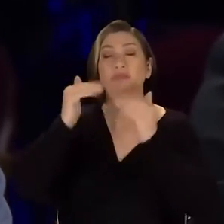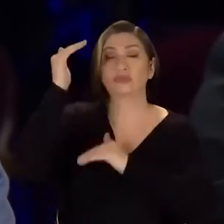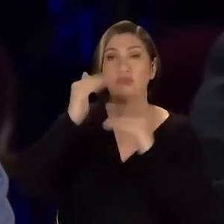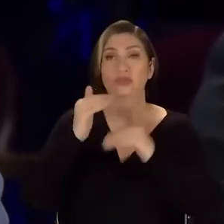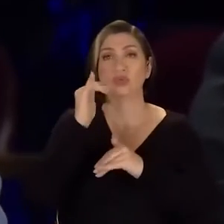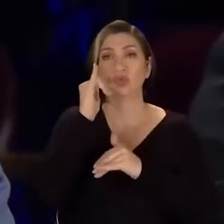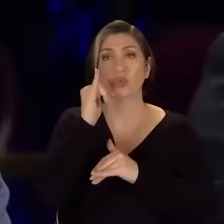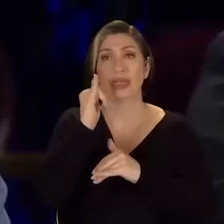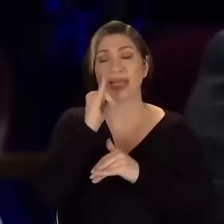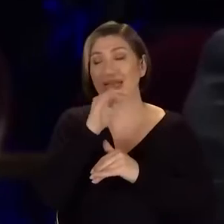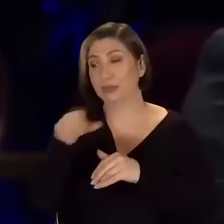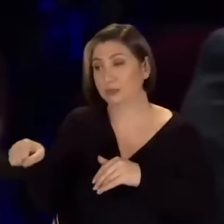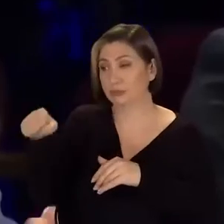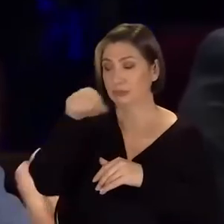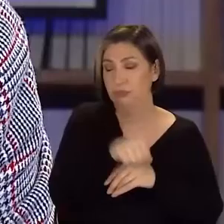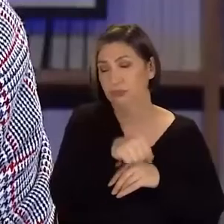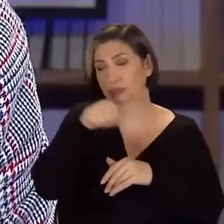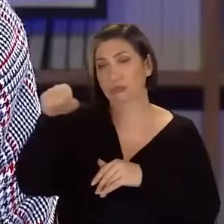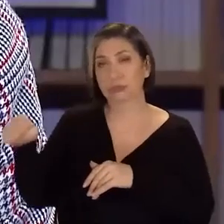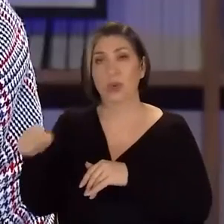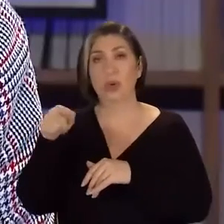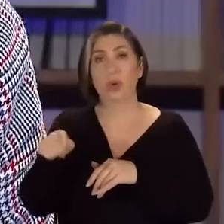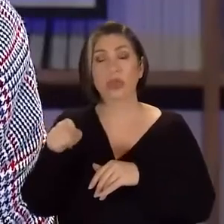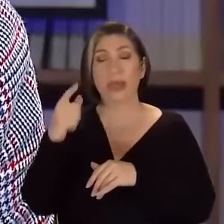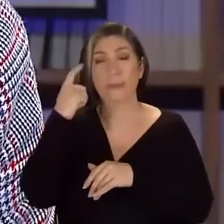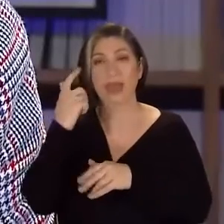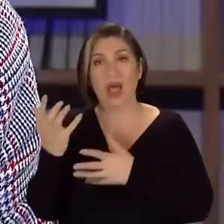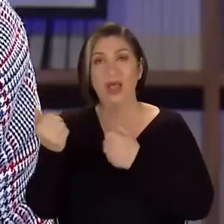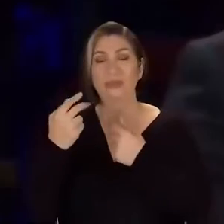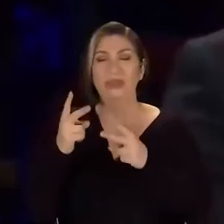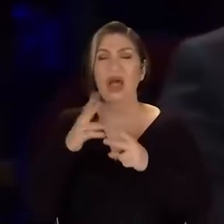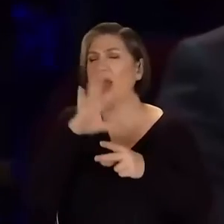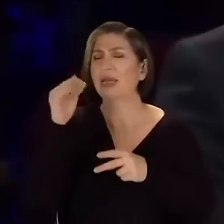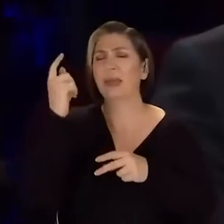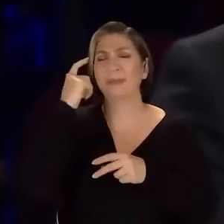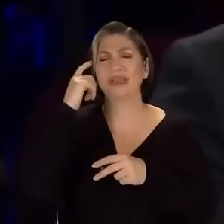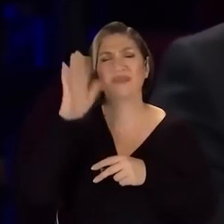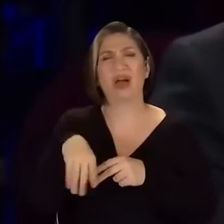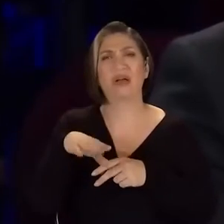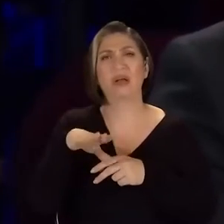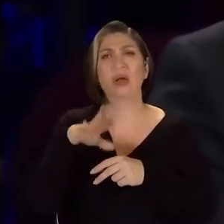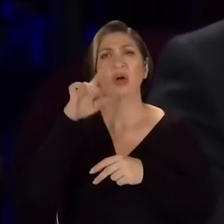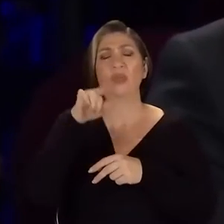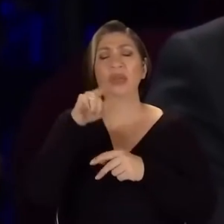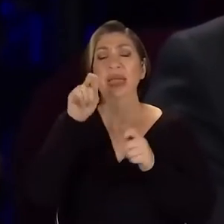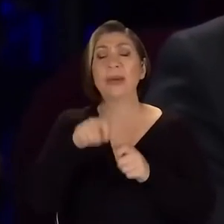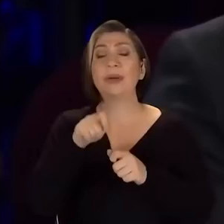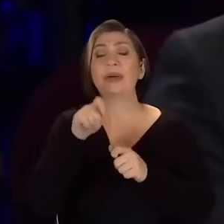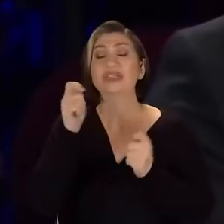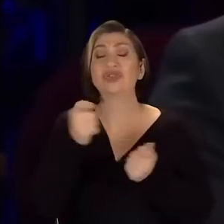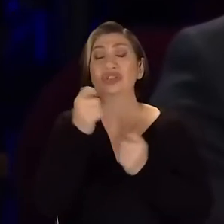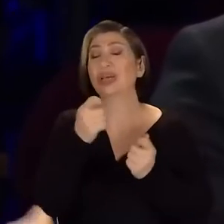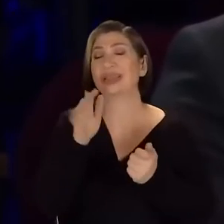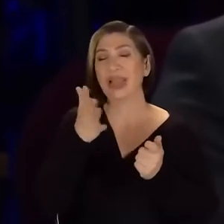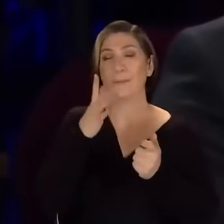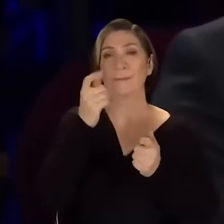geldiği zaman tuvaletleriyle gelip gidiyorlar biliyorsunuz. Çünkü oradan da o bilgiyi toplayabilirsiniz. Her yerden bilgi toplanır. Burada yapılmaya